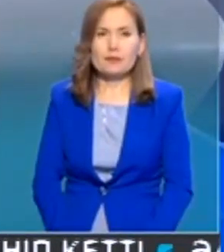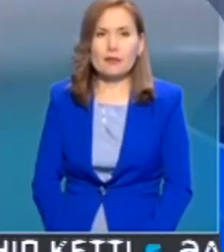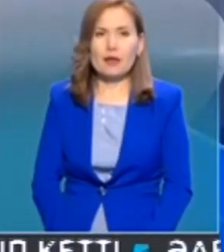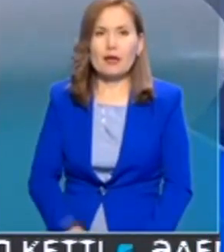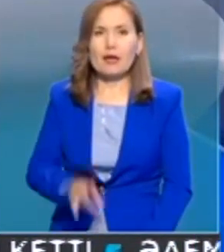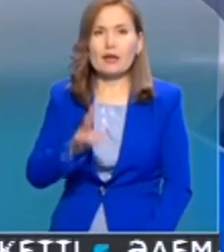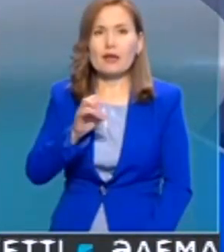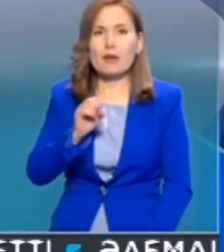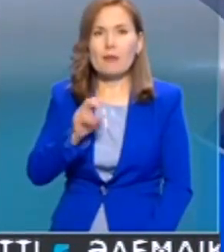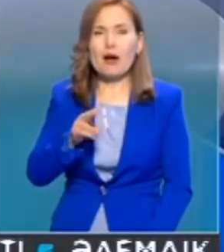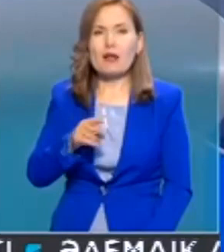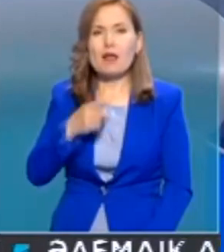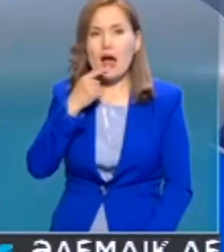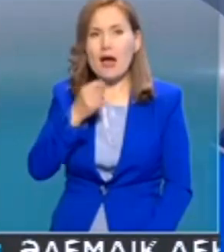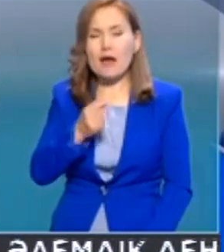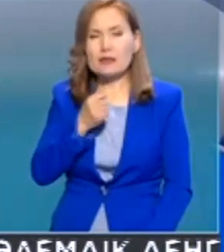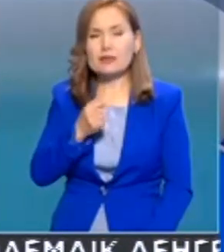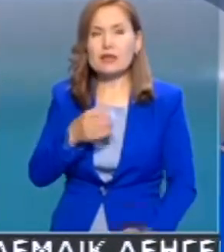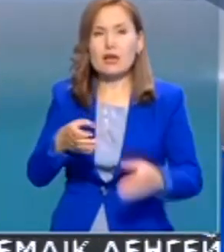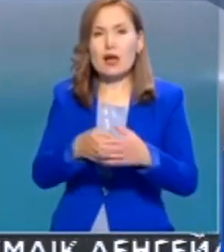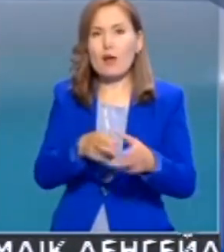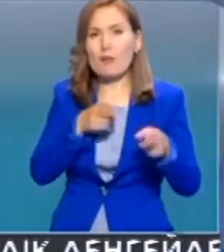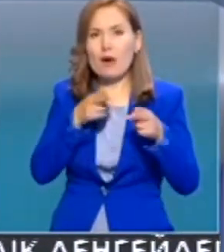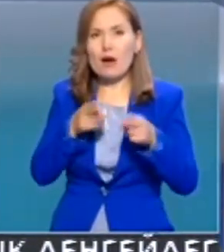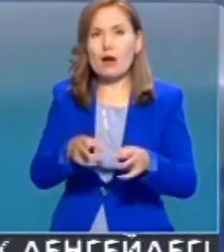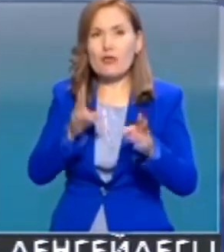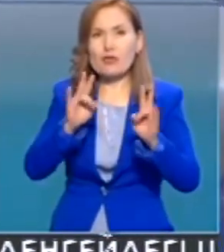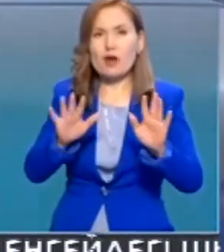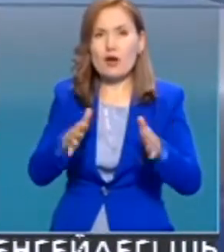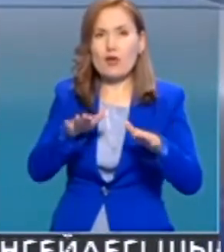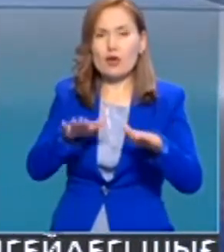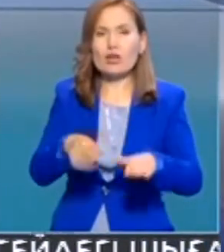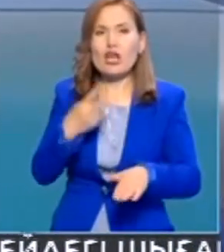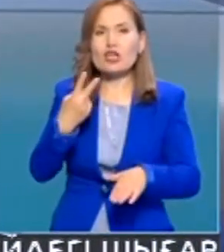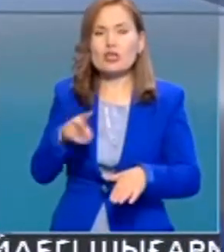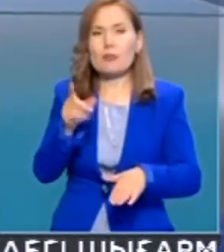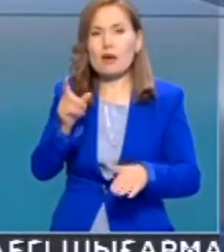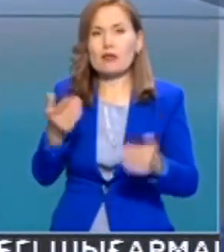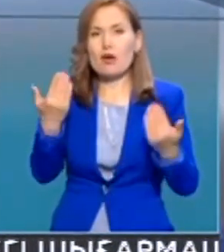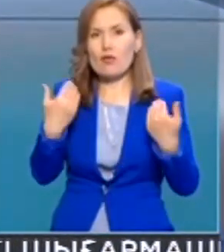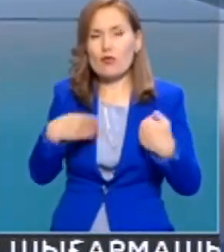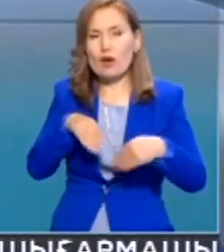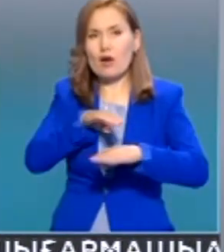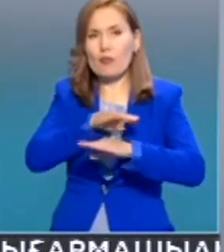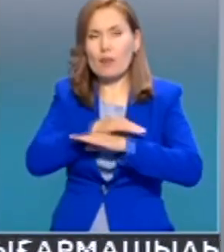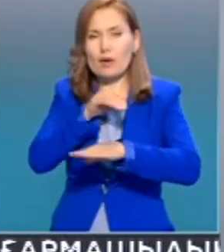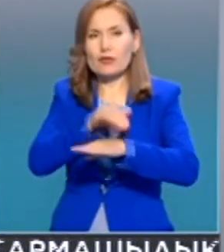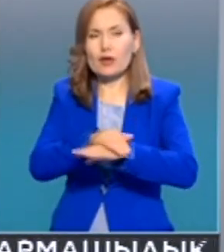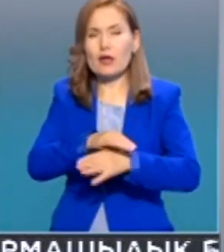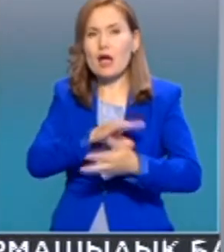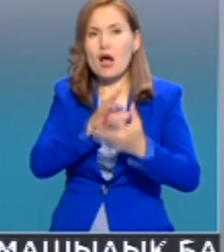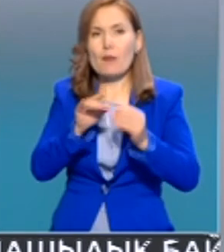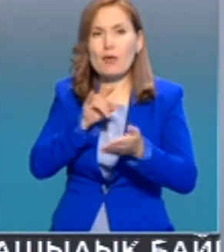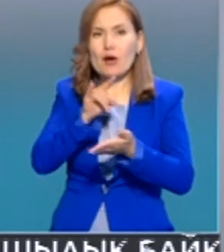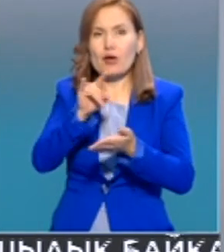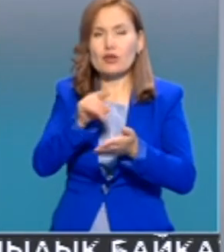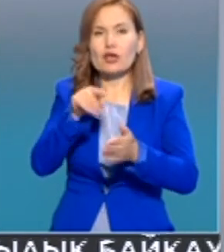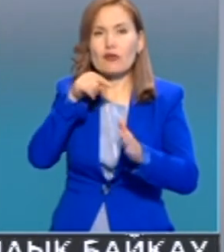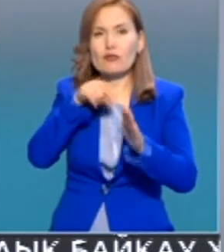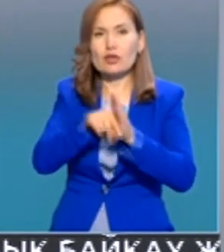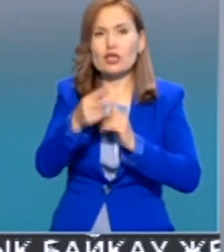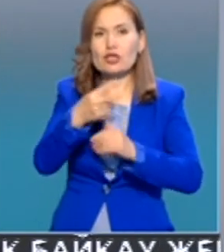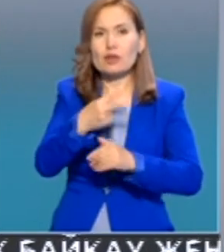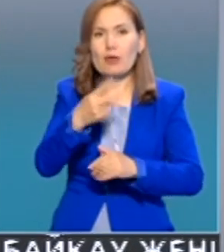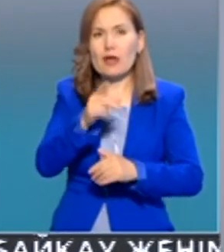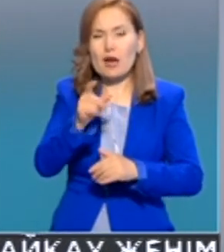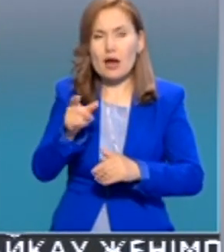Непал әскері ұшақ құлаған жерге жетті. Апат орнынан 20 адамның денесі табылған. Әуе кемесінің бортында барлығы 22 жолаушы болған.